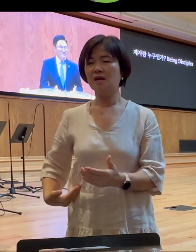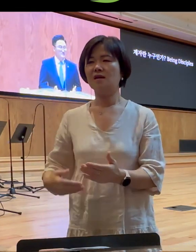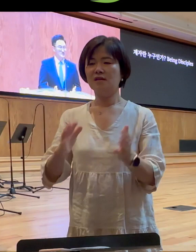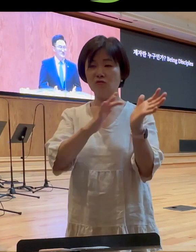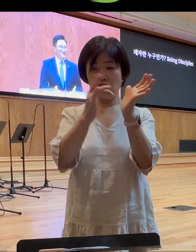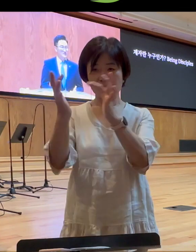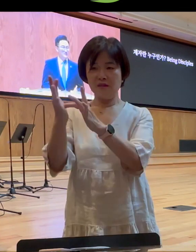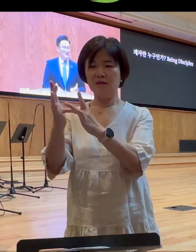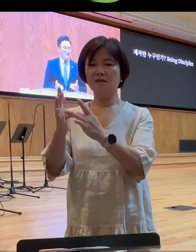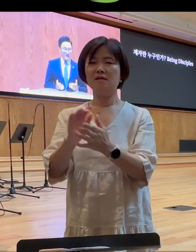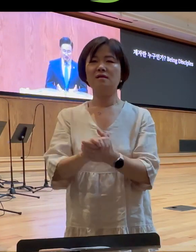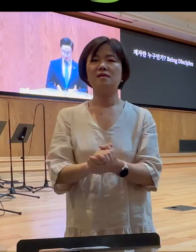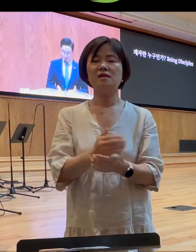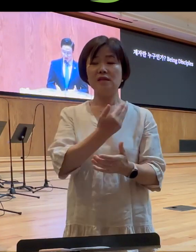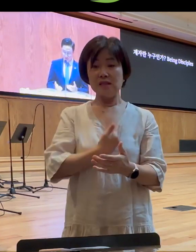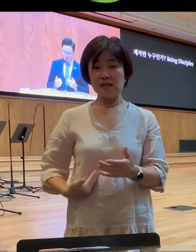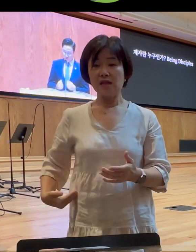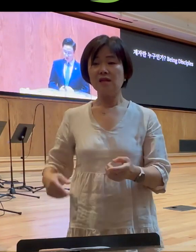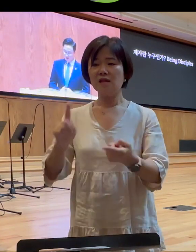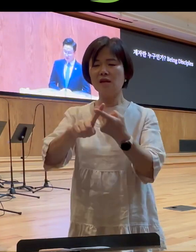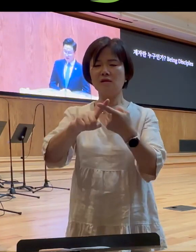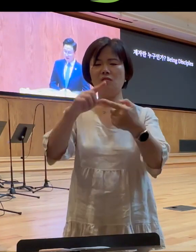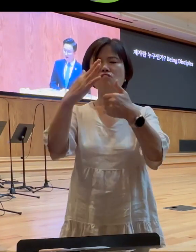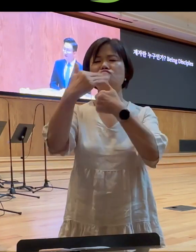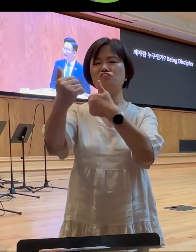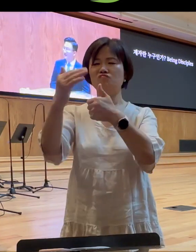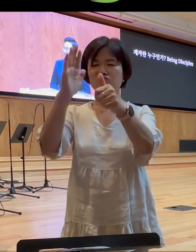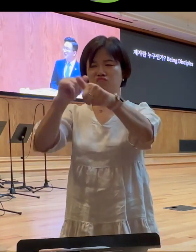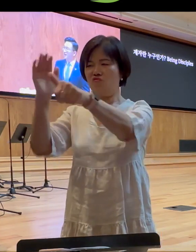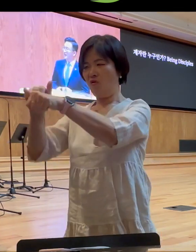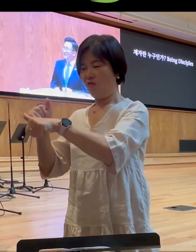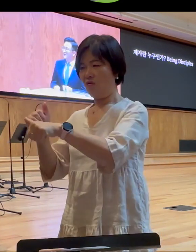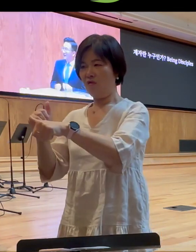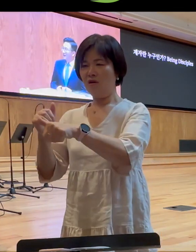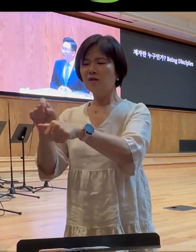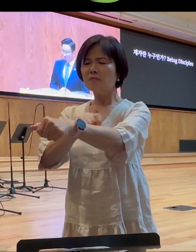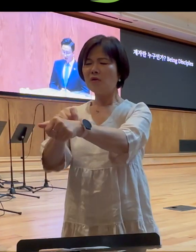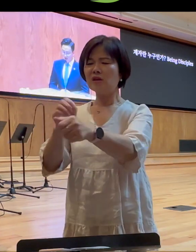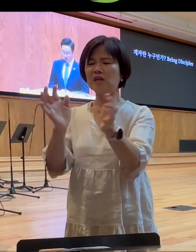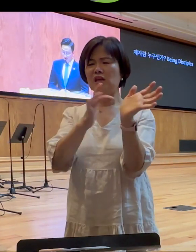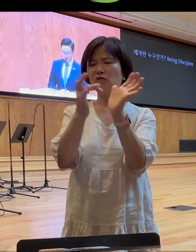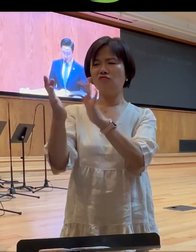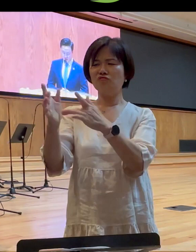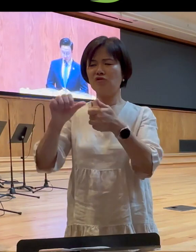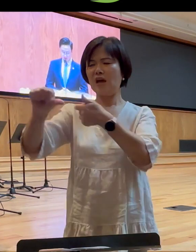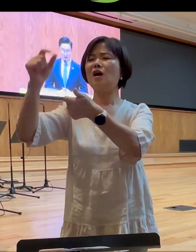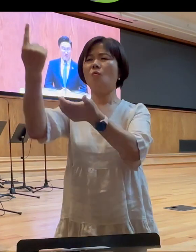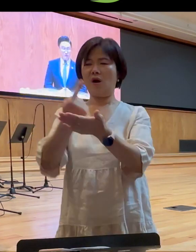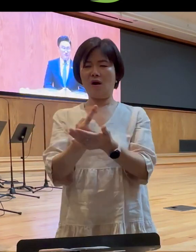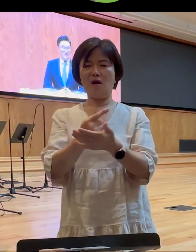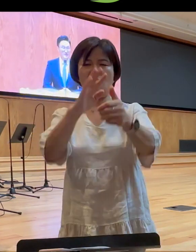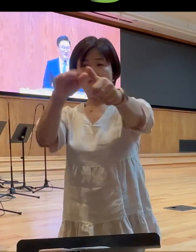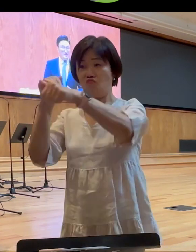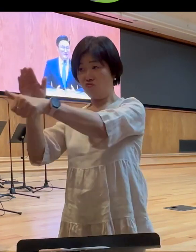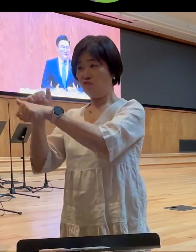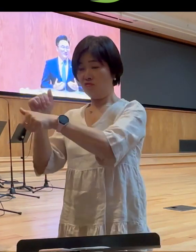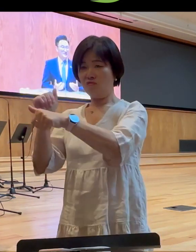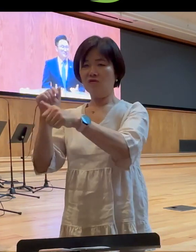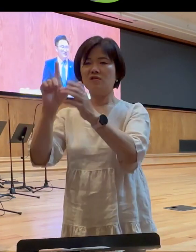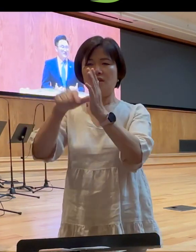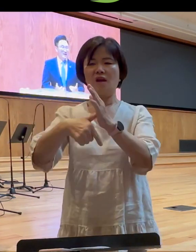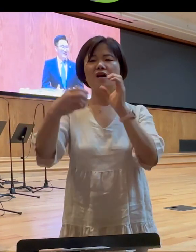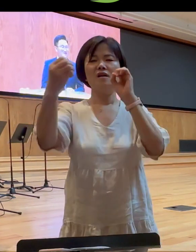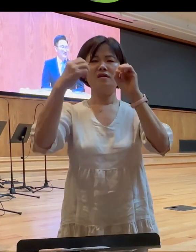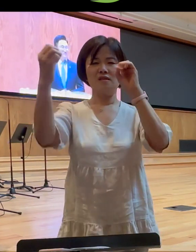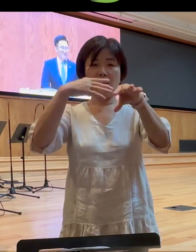예수님은 제자들을 부르셨습니다. 특별히 나를 따라오라, 예수님의 부름을